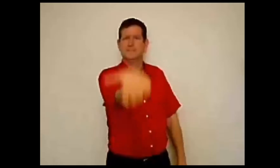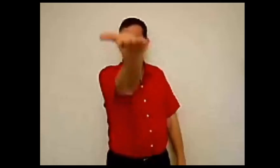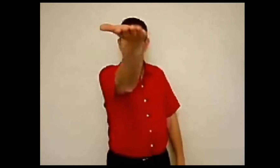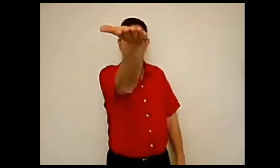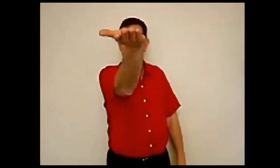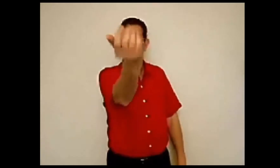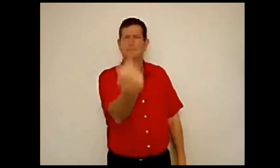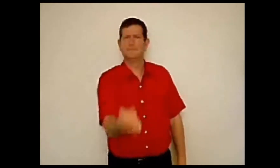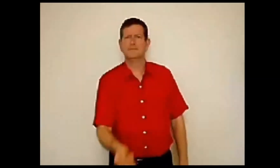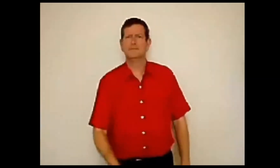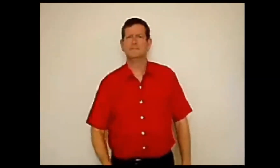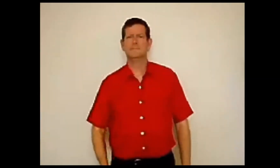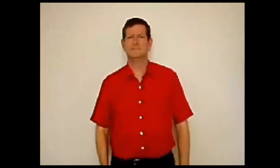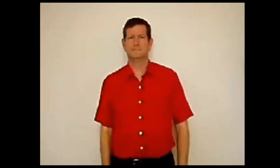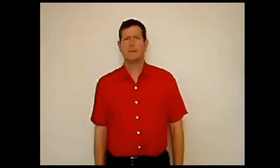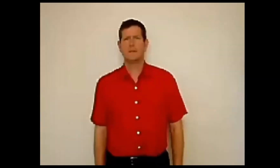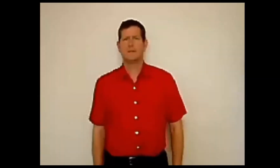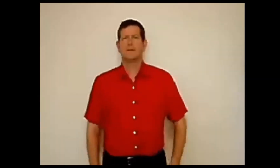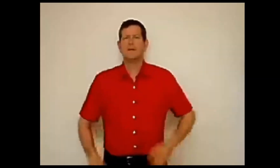Se lever.